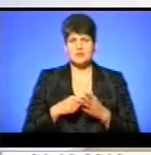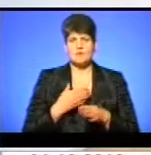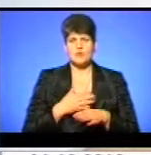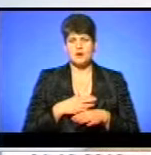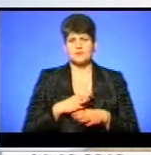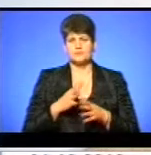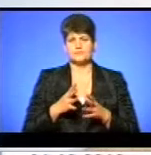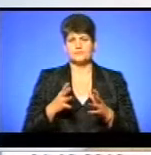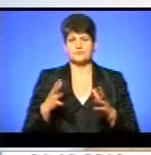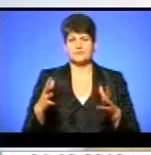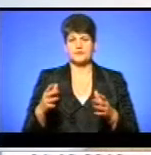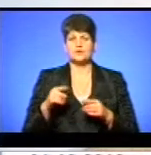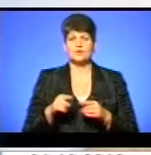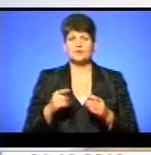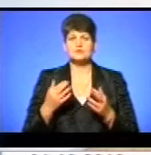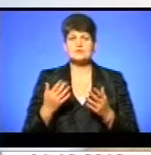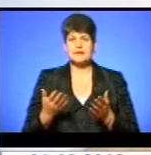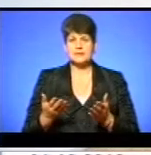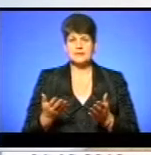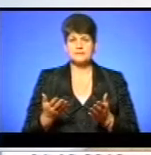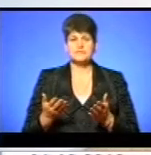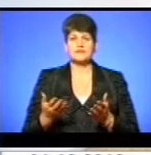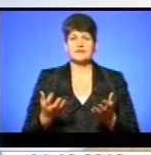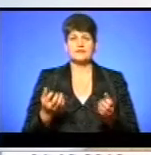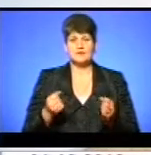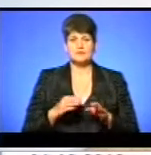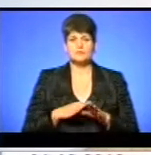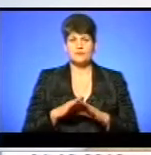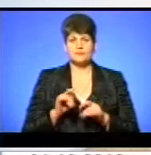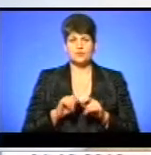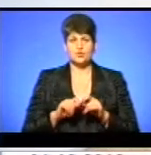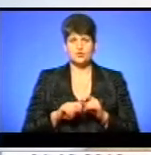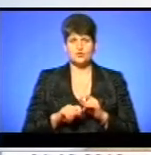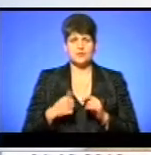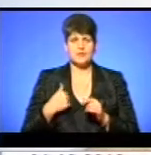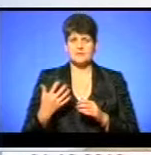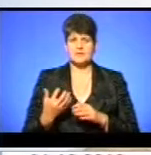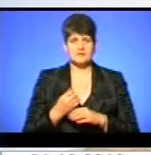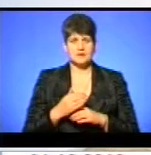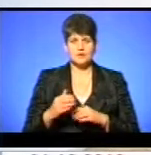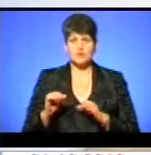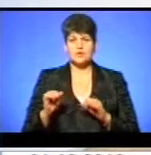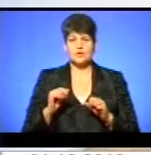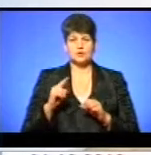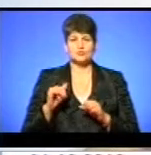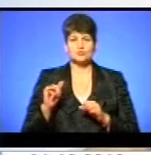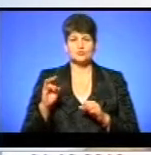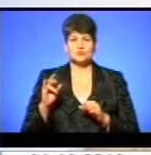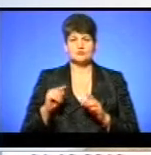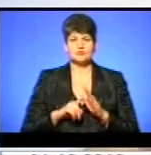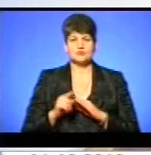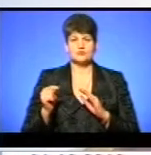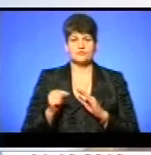перевагу. Тому, оскільки взяти повністю під контроль Львів не вдалося, уряд Зунар спочатку мігрував в Тернопіль,